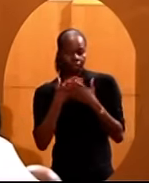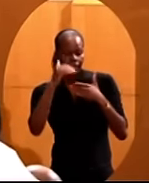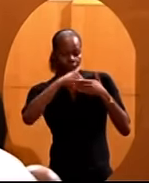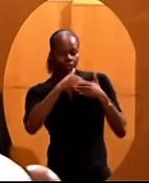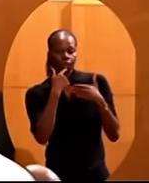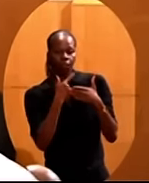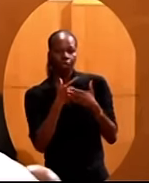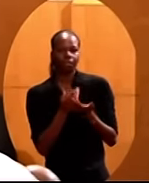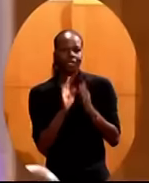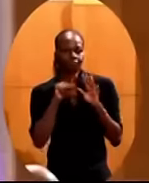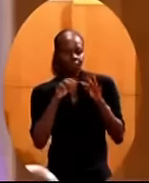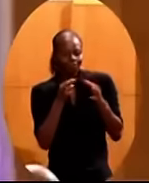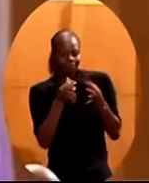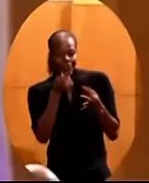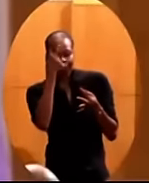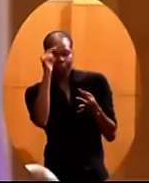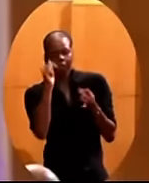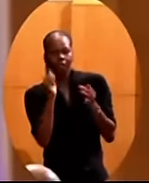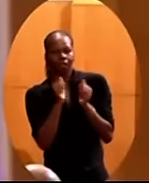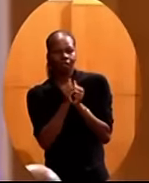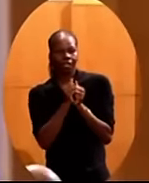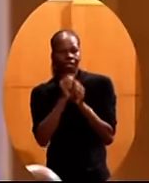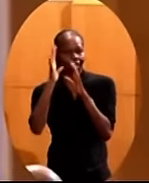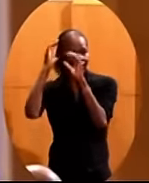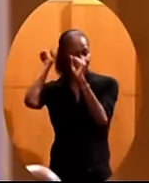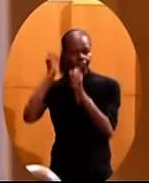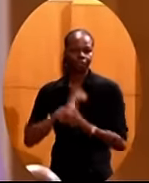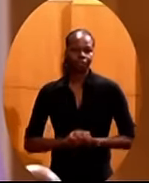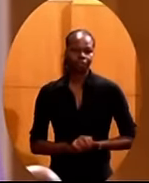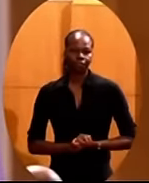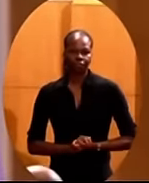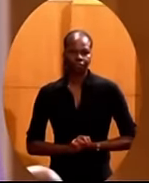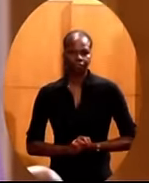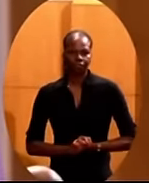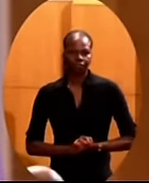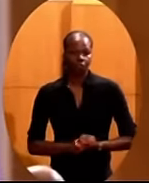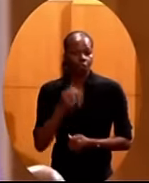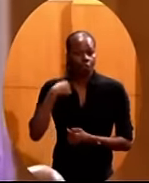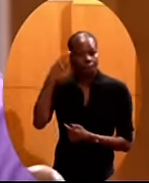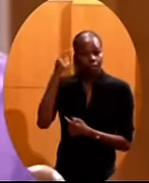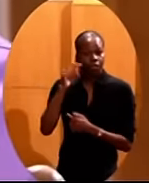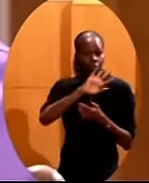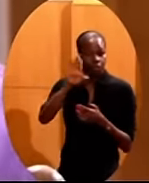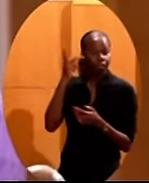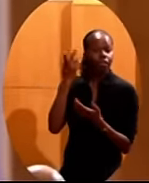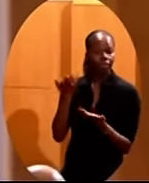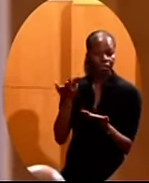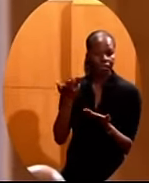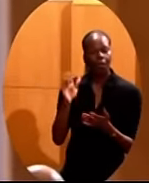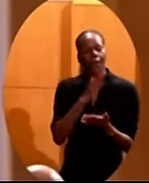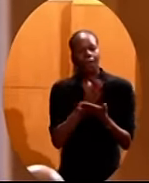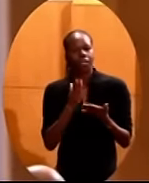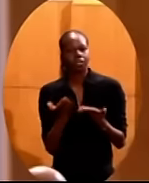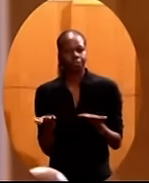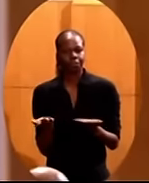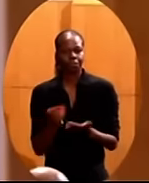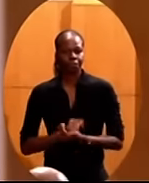être travaillé avec le rectorat je pense qu'entant parce